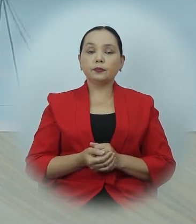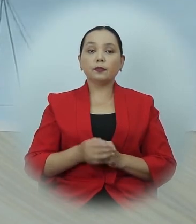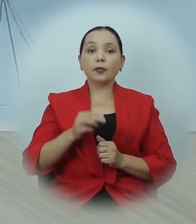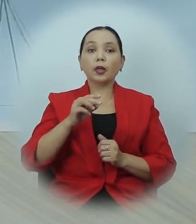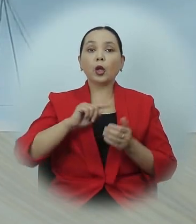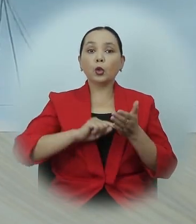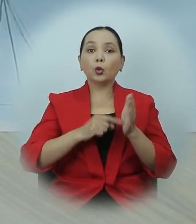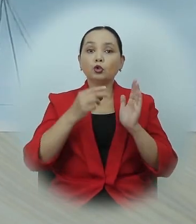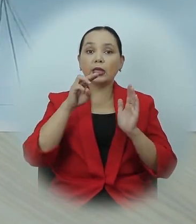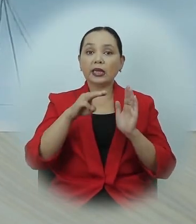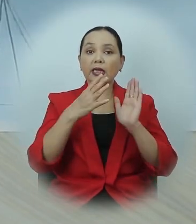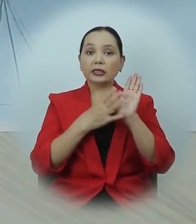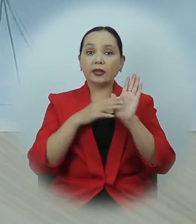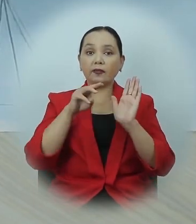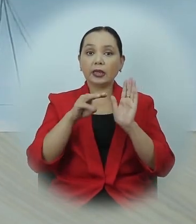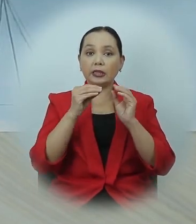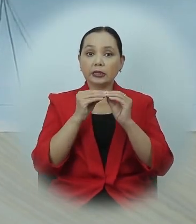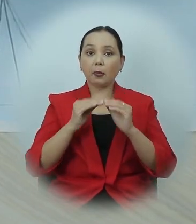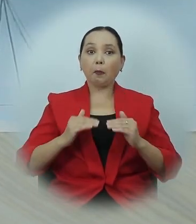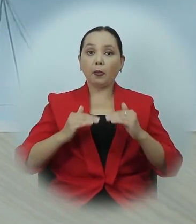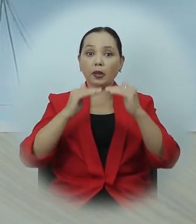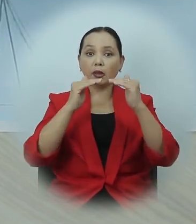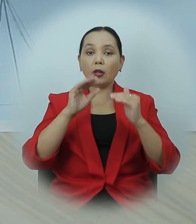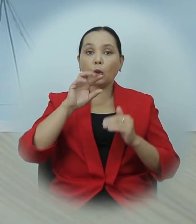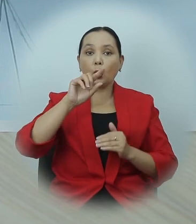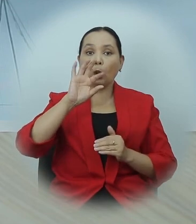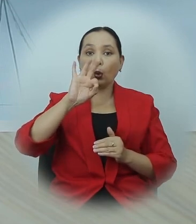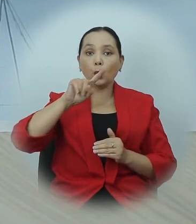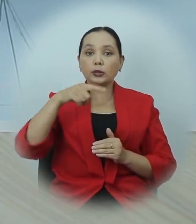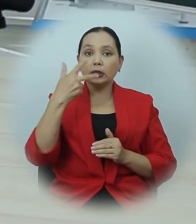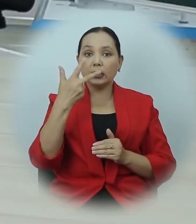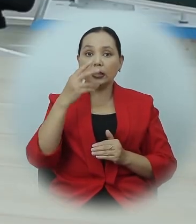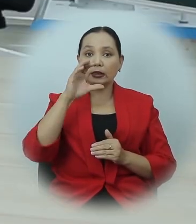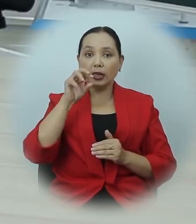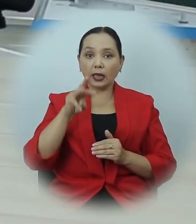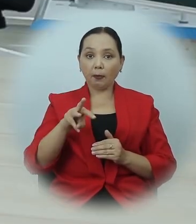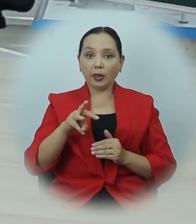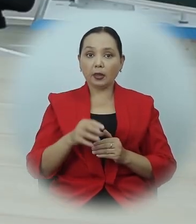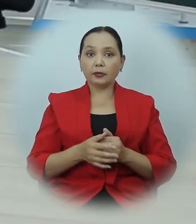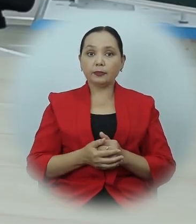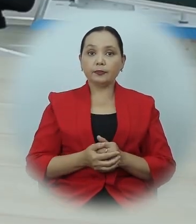Точки Т9, Т10 поднимаем на 0,3 сантиметра.